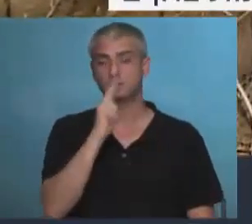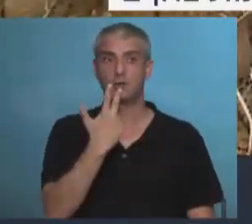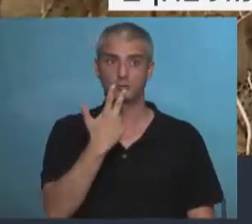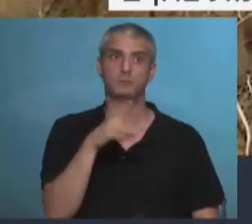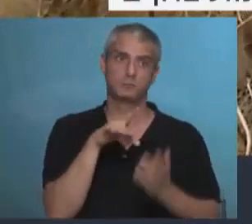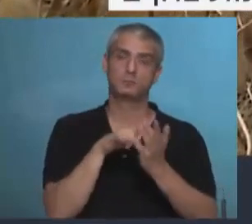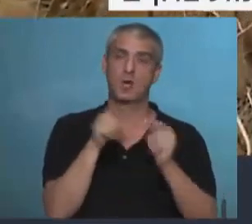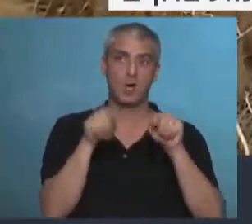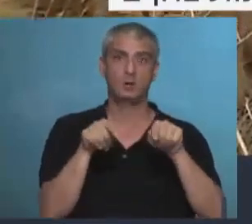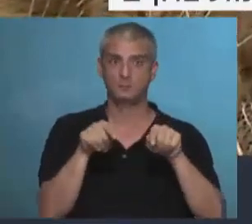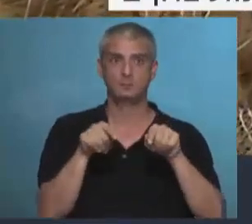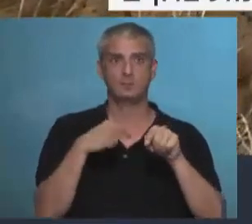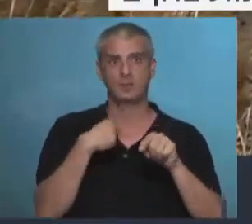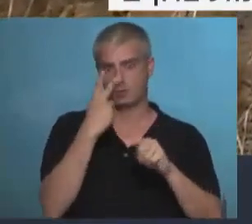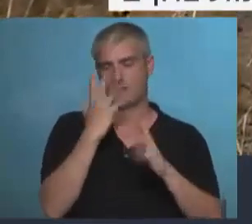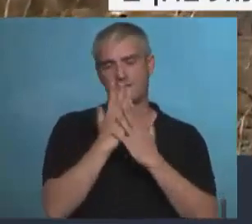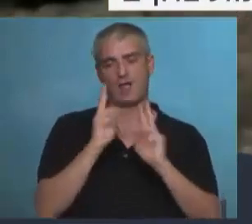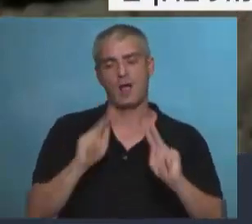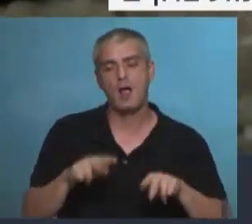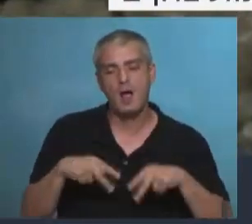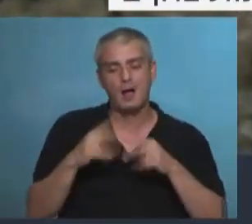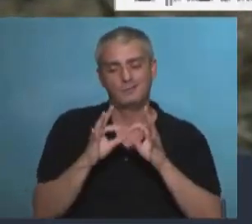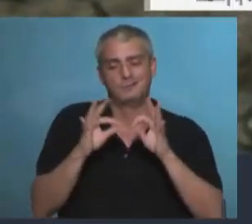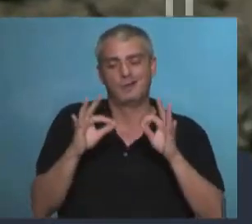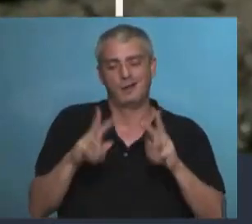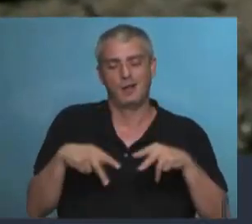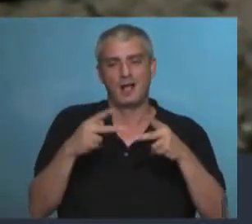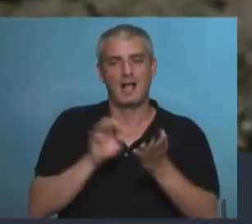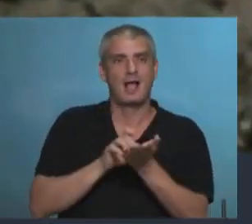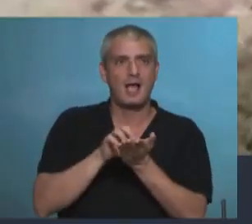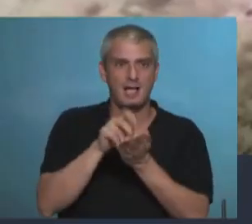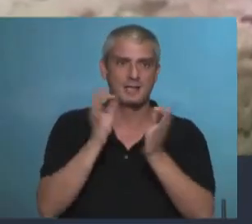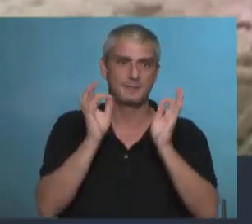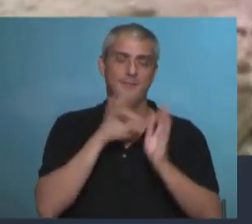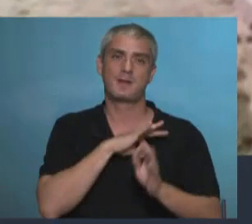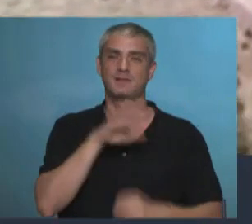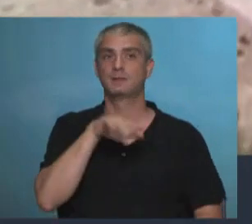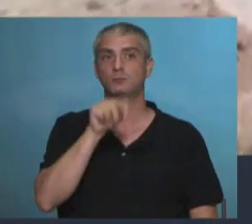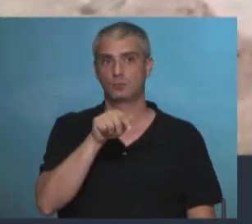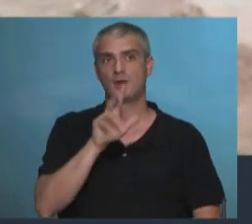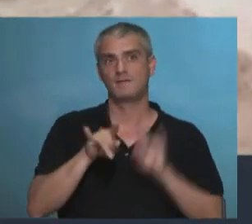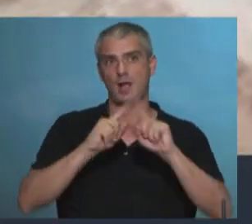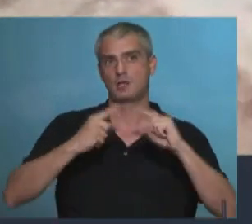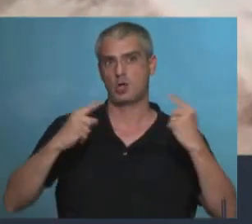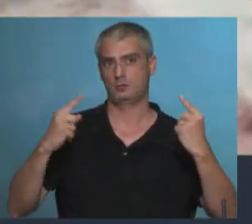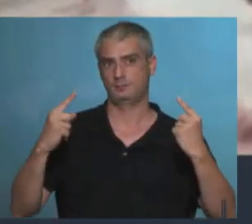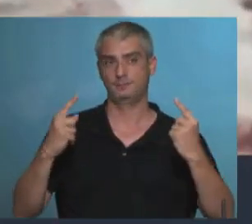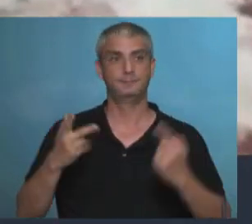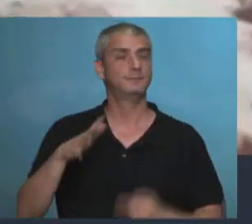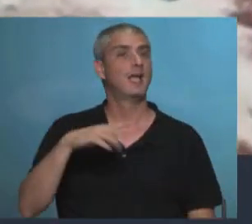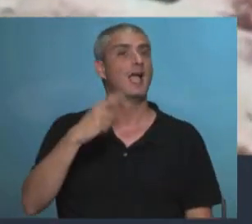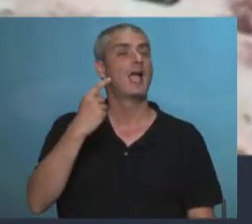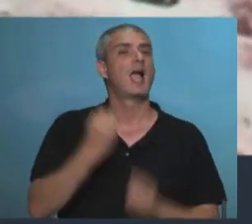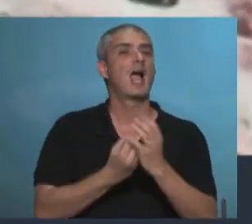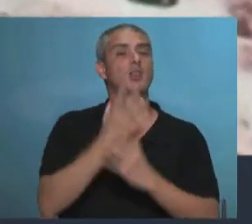הזה, אנחנו נראה כבר חזרה ראשונית של כל החרקים המאפיינים של השמורה ובעלי חיים אחרים. בעינות צוקים כבר